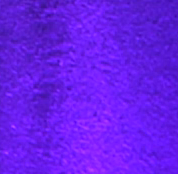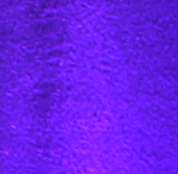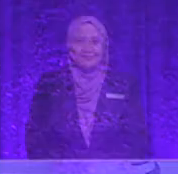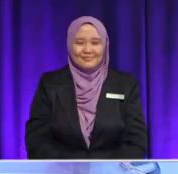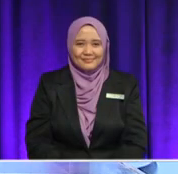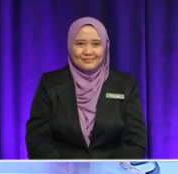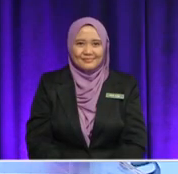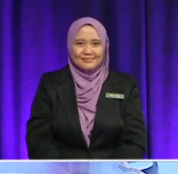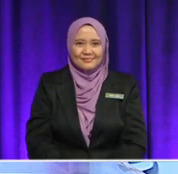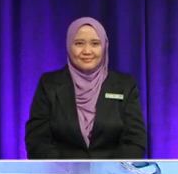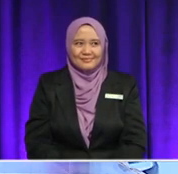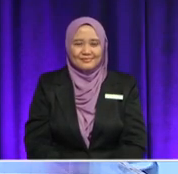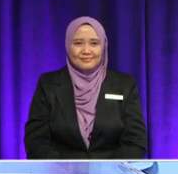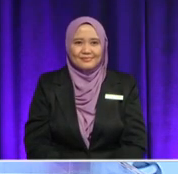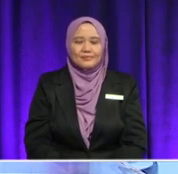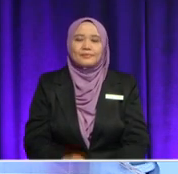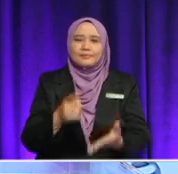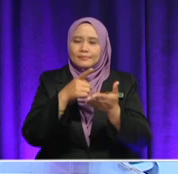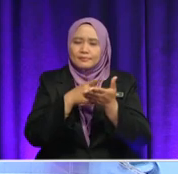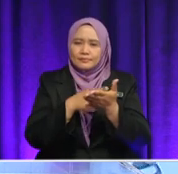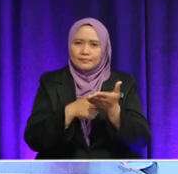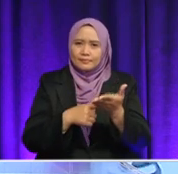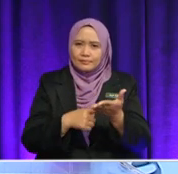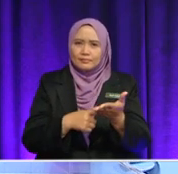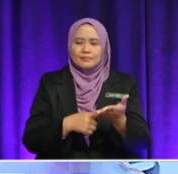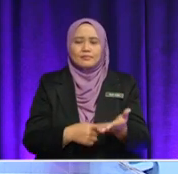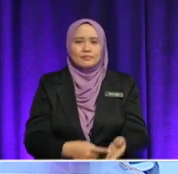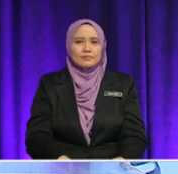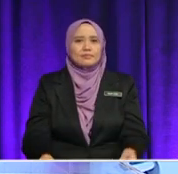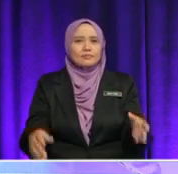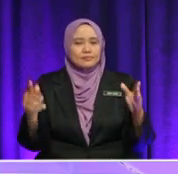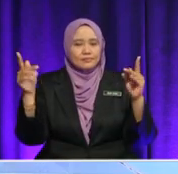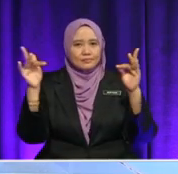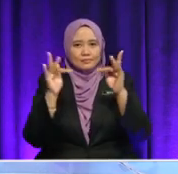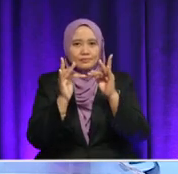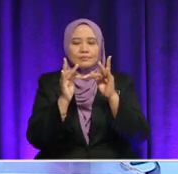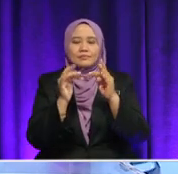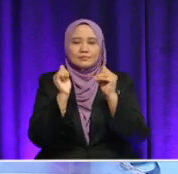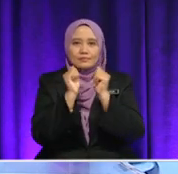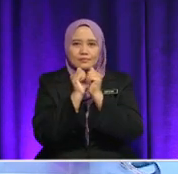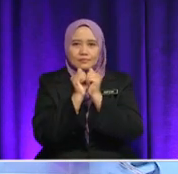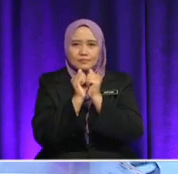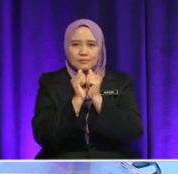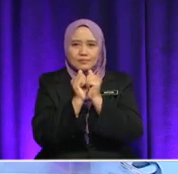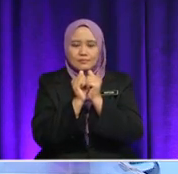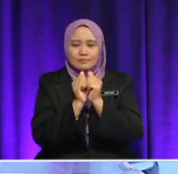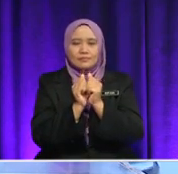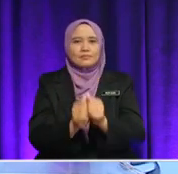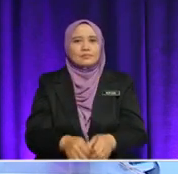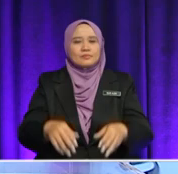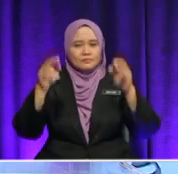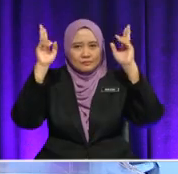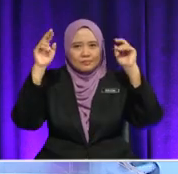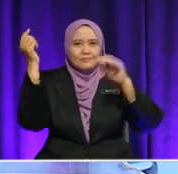kita menaikkan Apa kaitannya gimmick dengan kita punya mata pelajaran hari ini katanya kita juga ada anak-anak